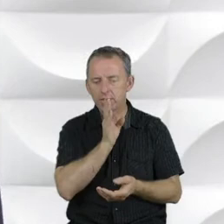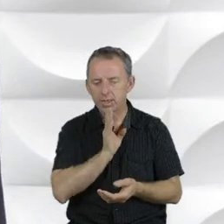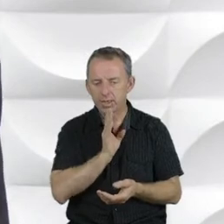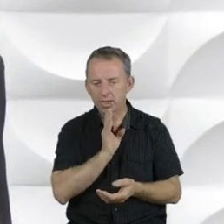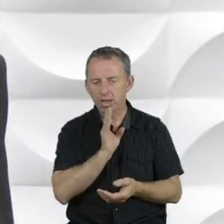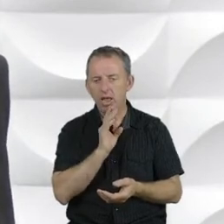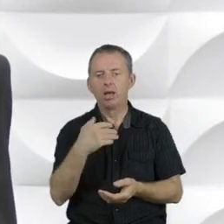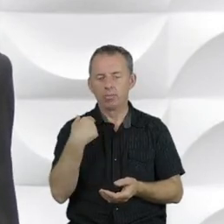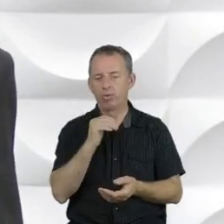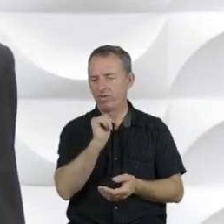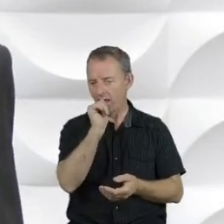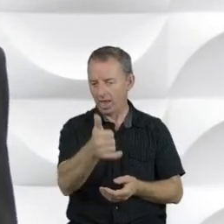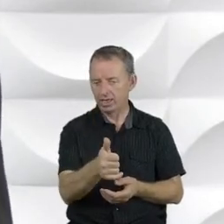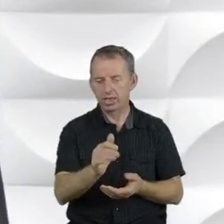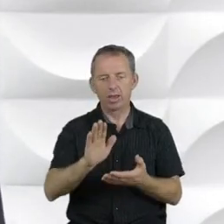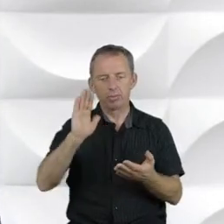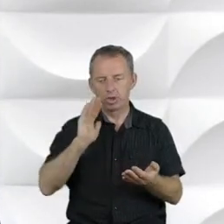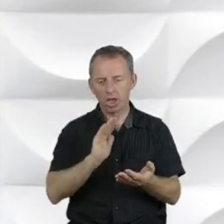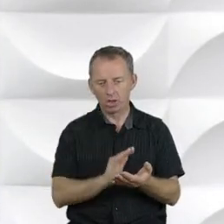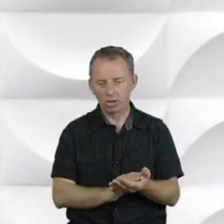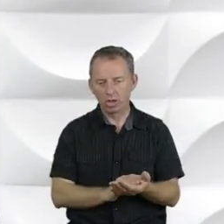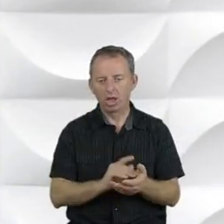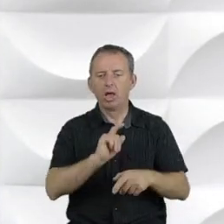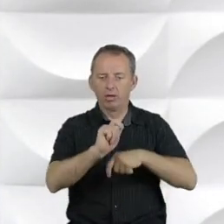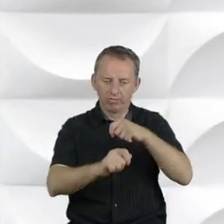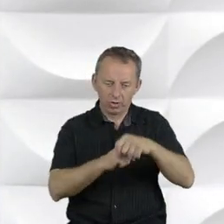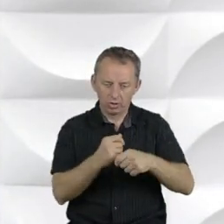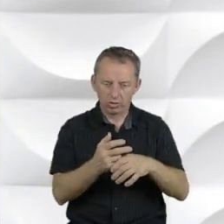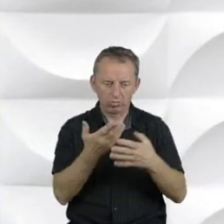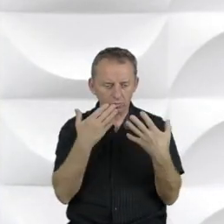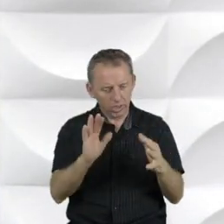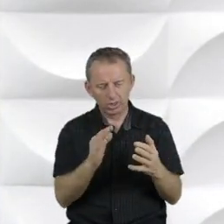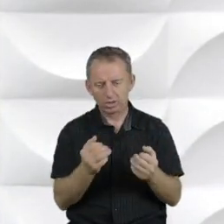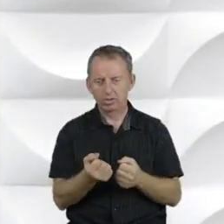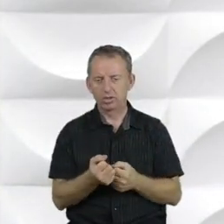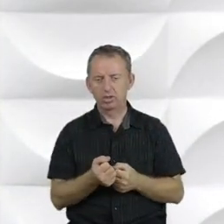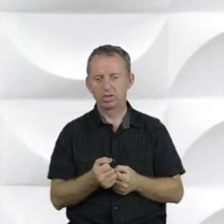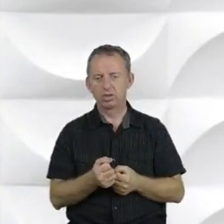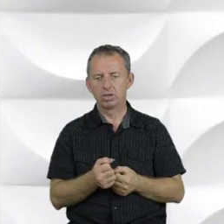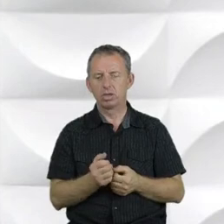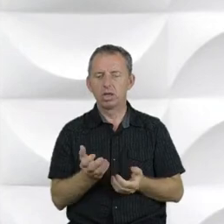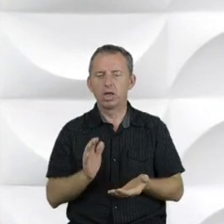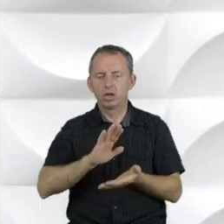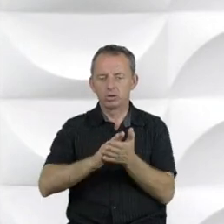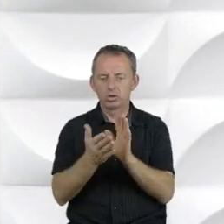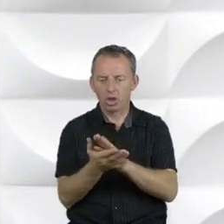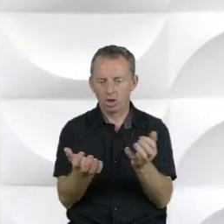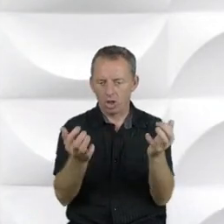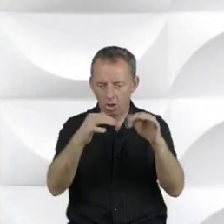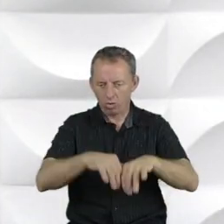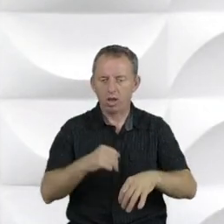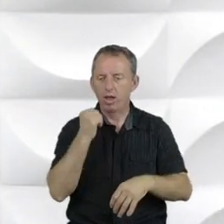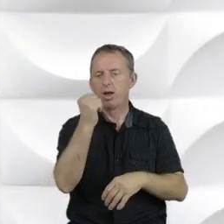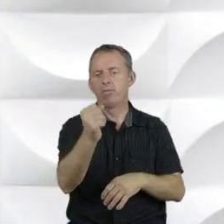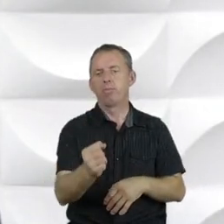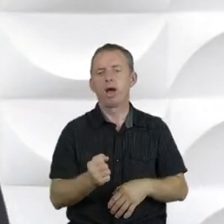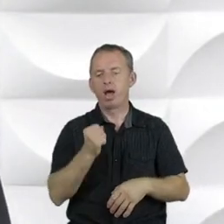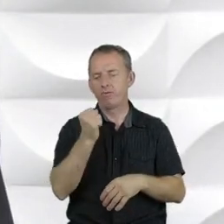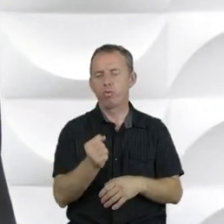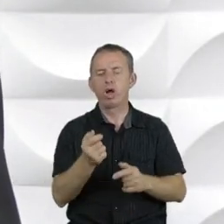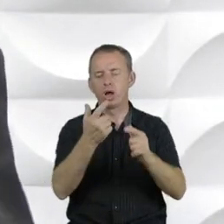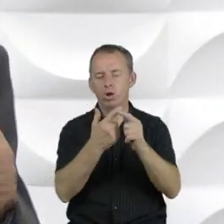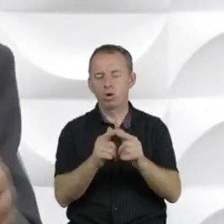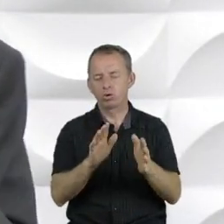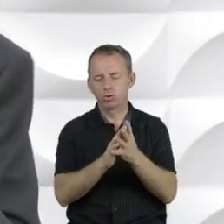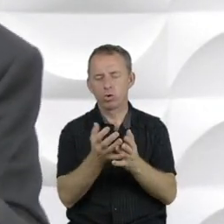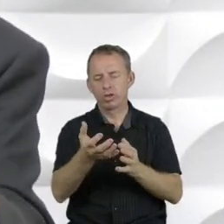był w Azji Mniejszej, to wiązał się bardzo mocno z założonymi przez Pawła też zborami.